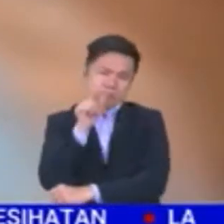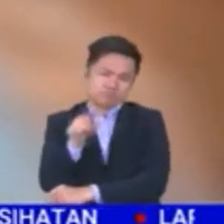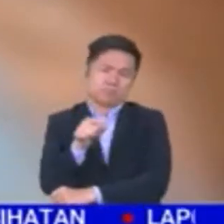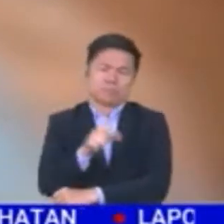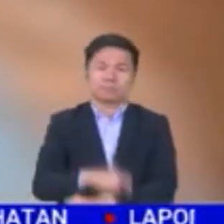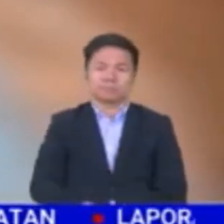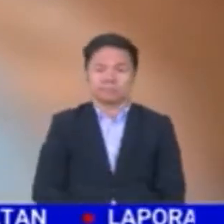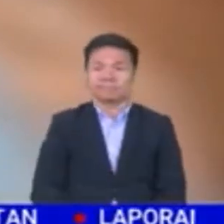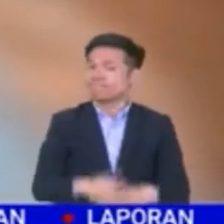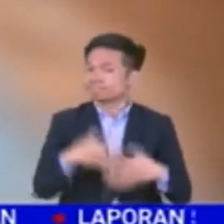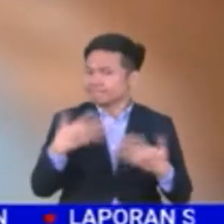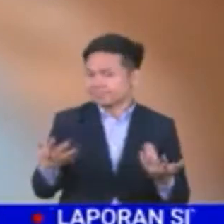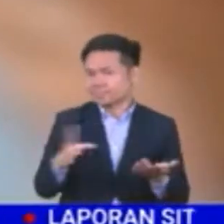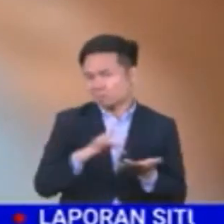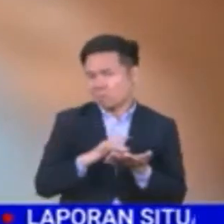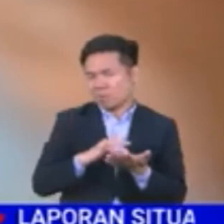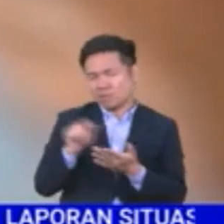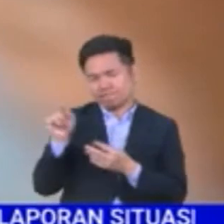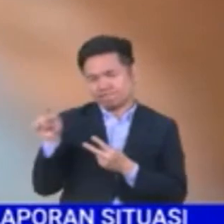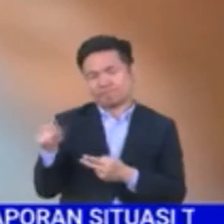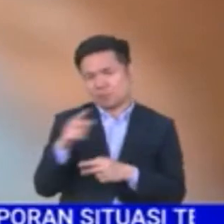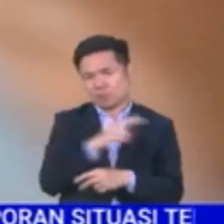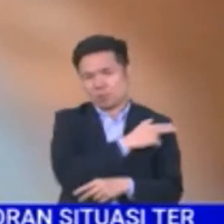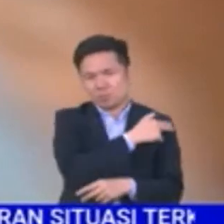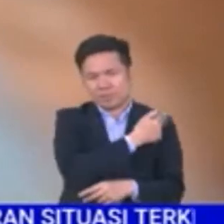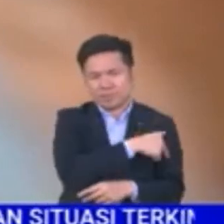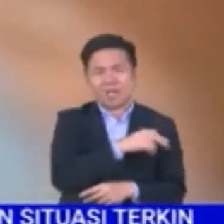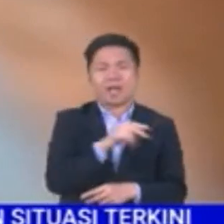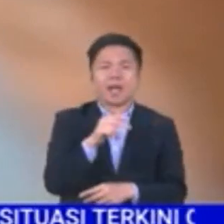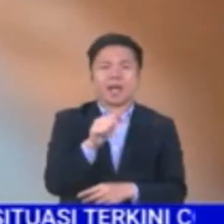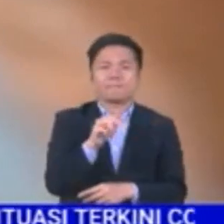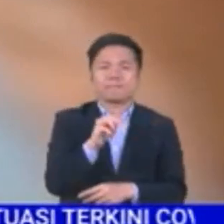Johor Bahru untuk rawatan lanjut. Kes